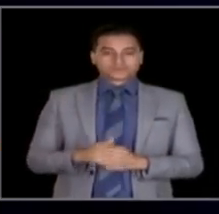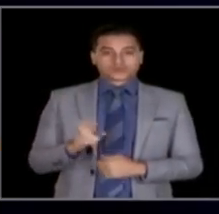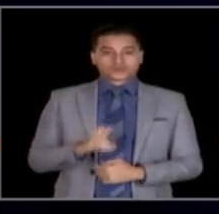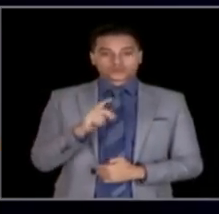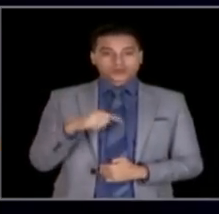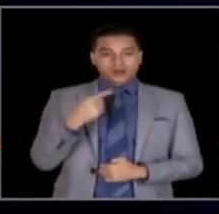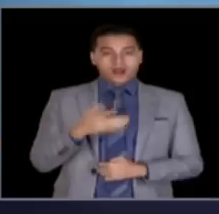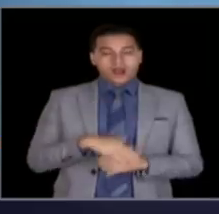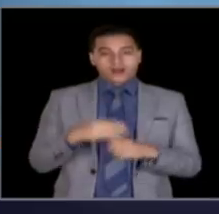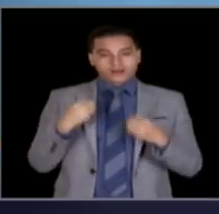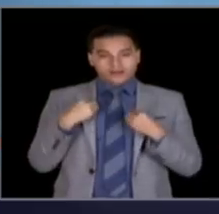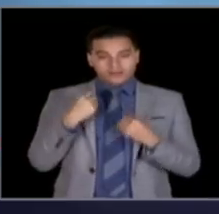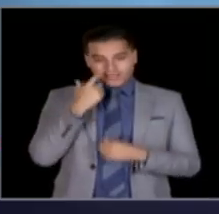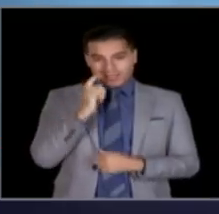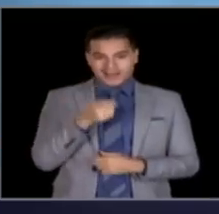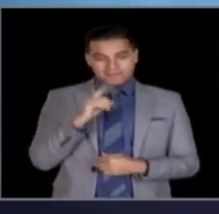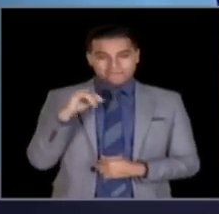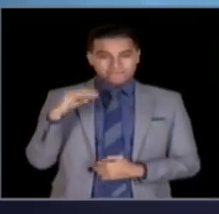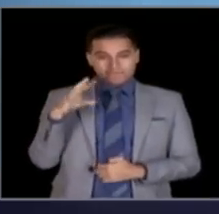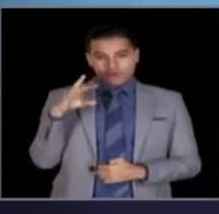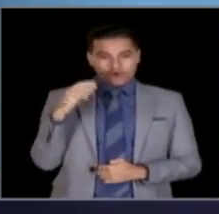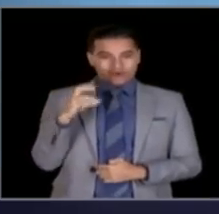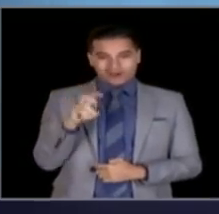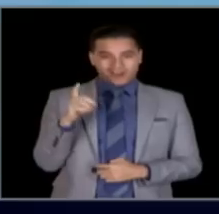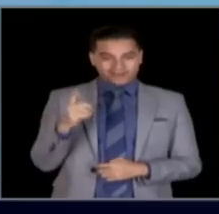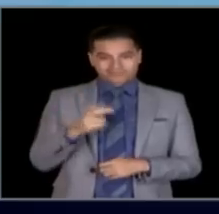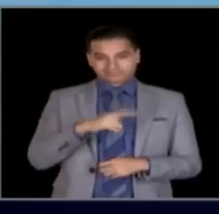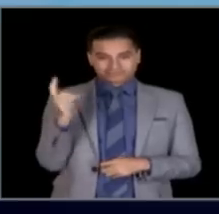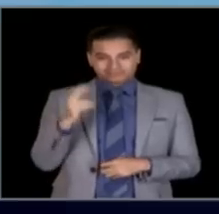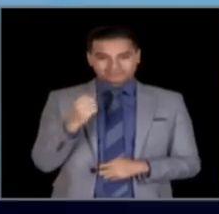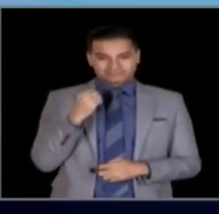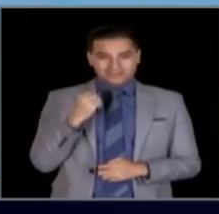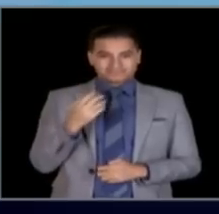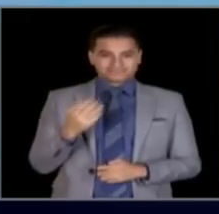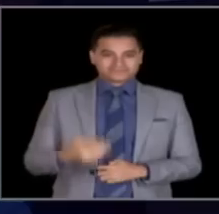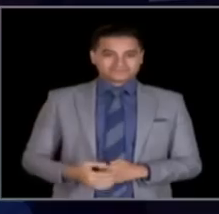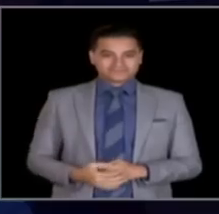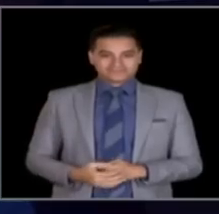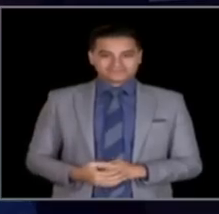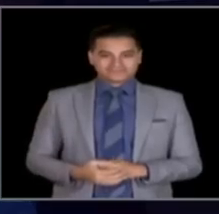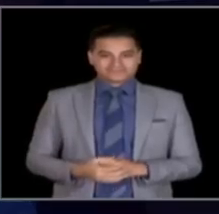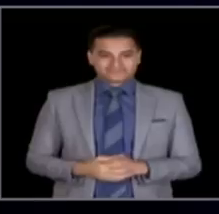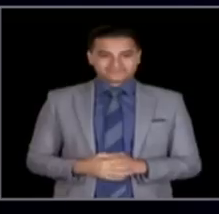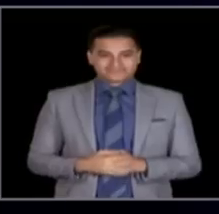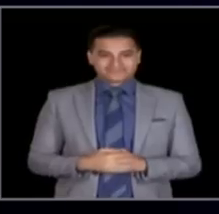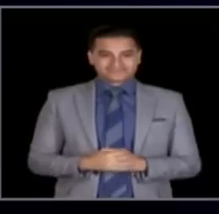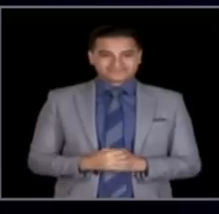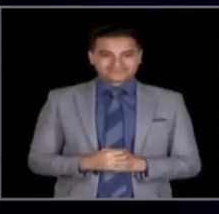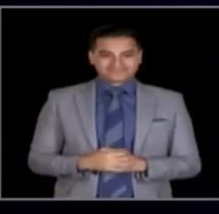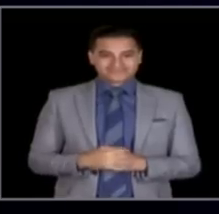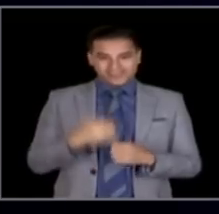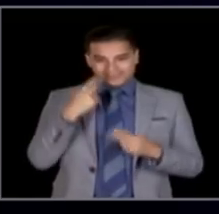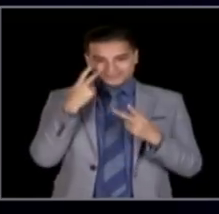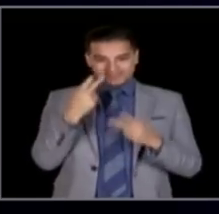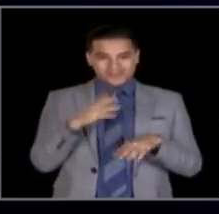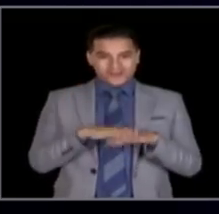والسؤال اللي جاي في الرياضة، وخلي بالك مهجة هتخطف منك البزر. متابع العائلات. كنت متابع